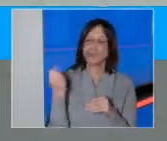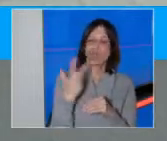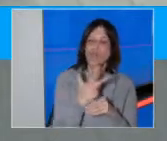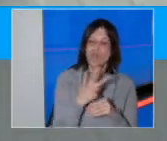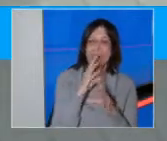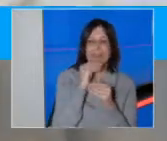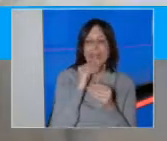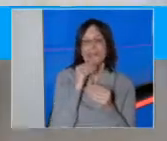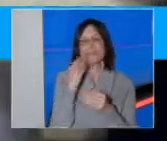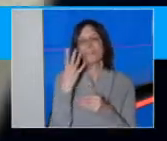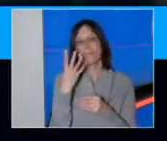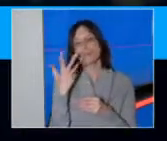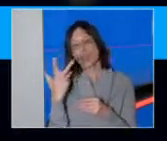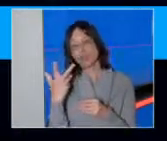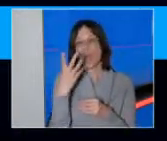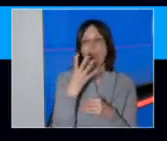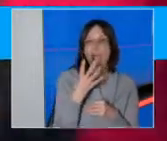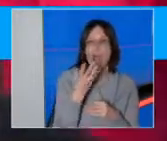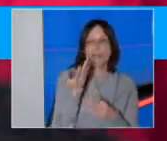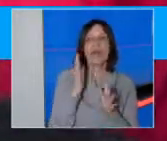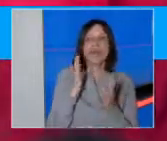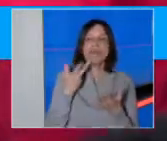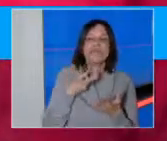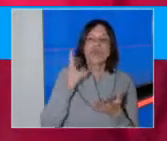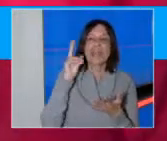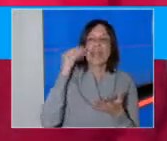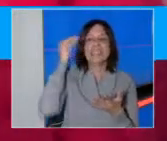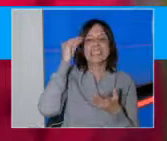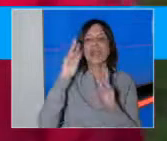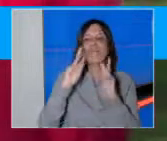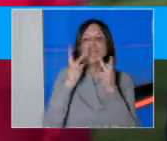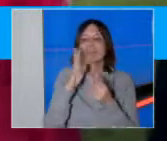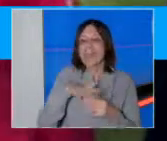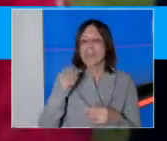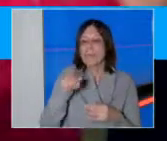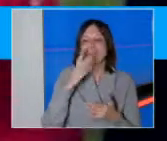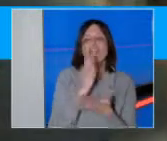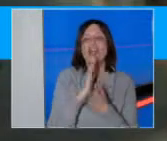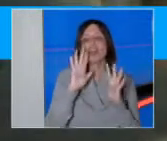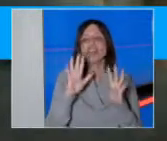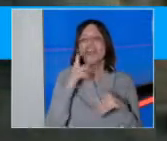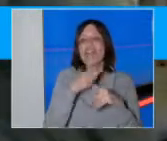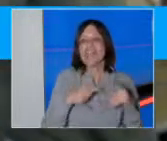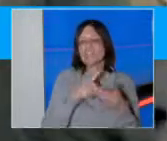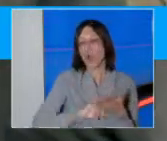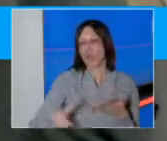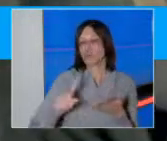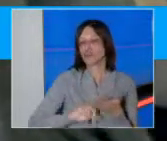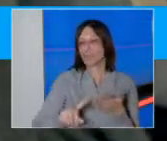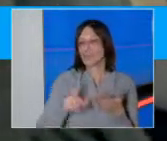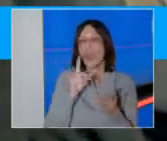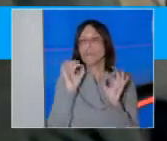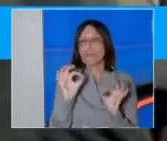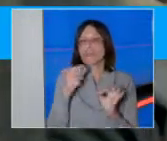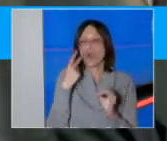על שלושה, ארבעה, ואולי יכול להיות יותר. ואנחנו נזכיר שהילדים האלה, קבוצת הילדים האלה, כבר 9.5 חודשים, לא באמת